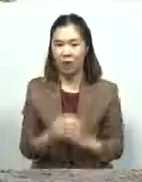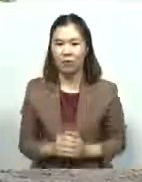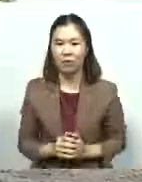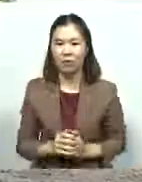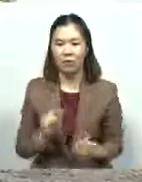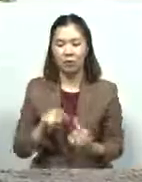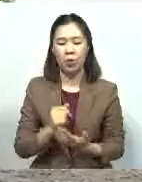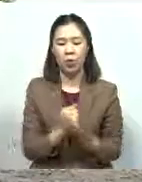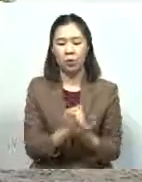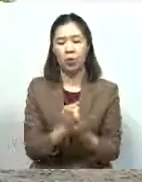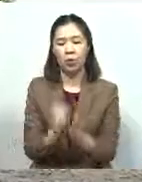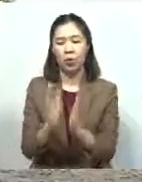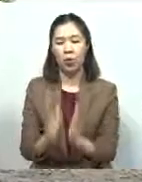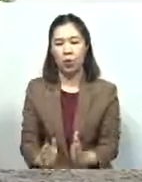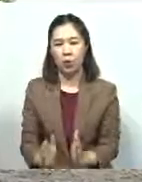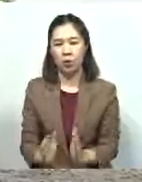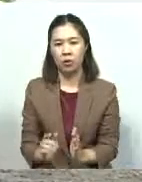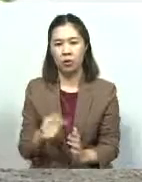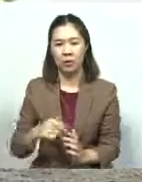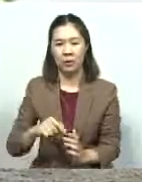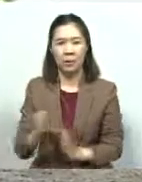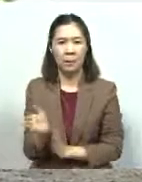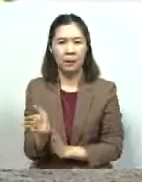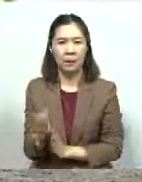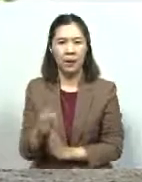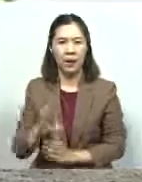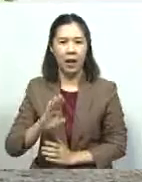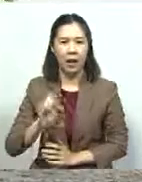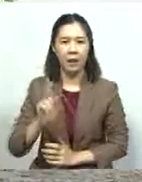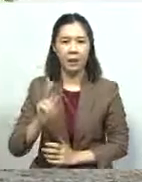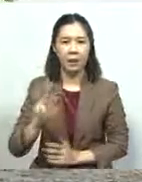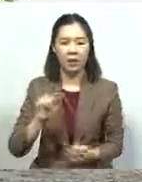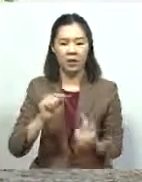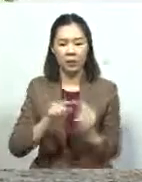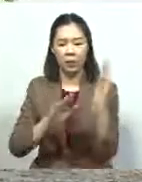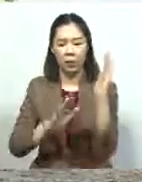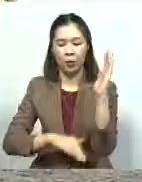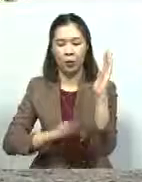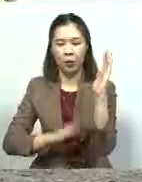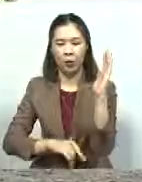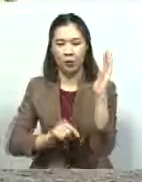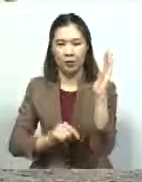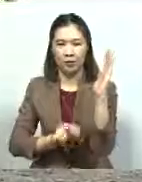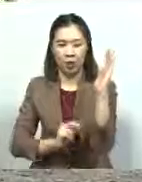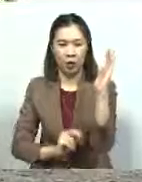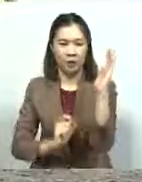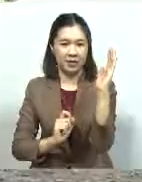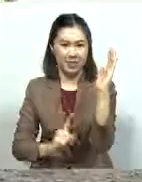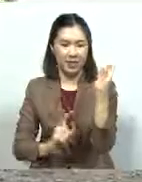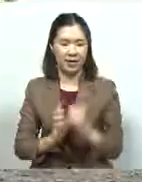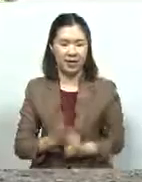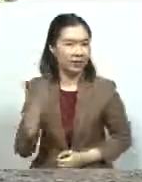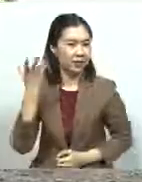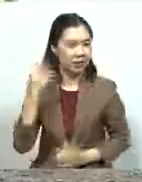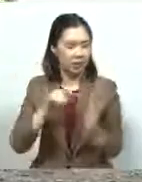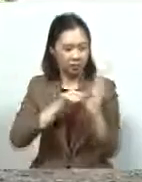การฟื้นฟูช่วยเหลือผู้ประสบภัยปลาบึกกันบ้างจะพาไปดูที่นครศรีธรรมราชนะคะ ช่วงที่ผ่านมาผมก็ลงไป ใช่เ